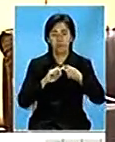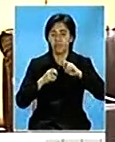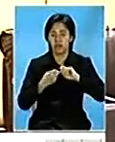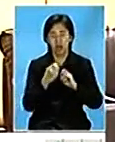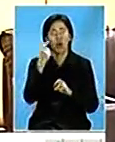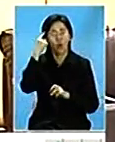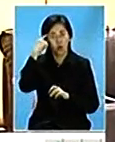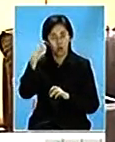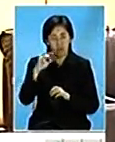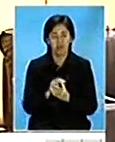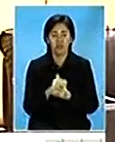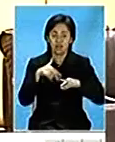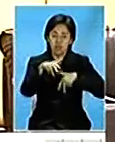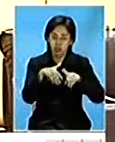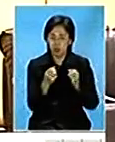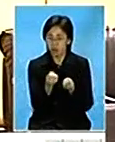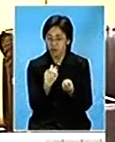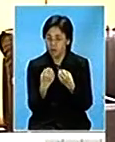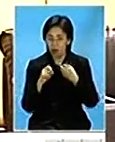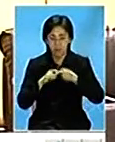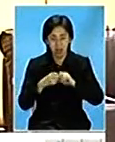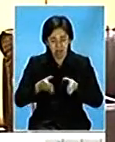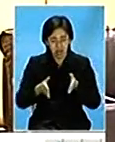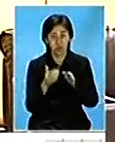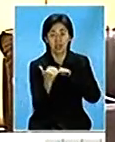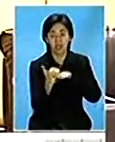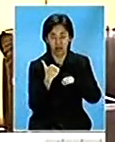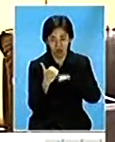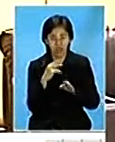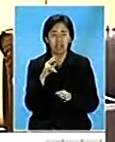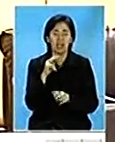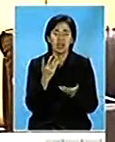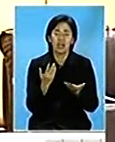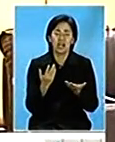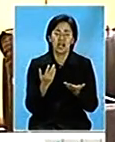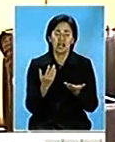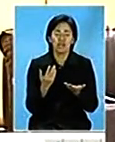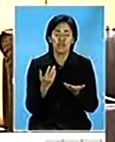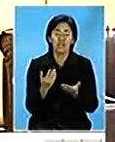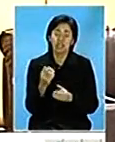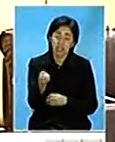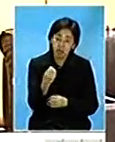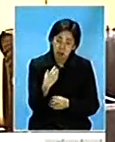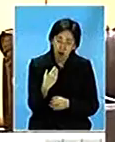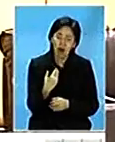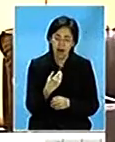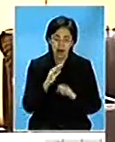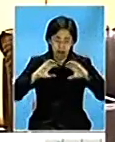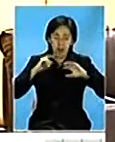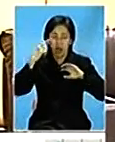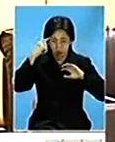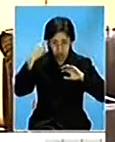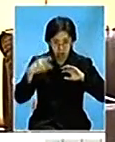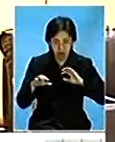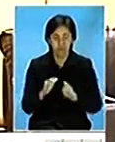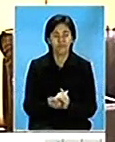ที่วีราษฎรร้องเรียนเกี่ยวกับถนนและน้ำตามที่ท่านได้กล่าวมาแล้ว